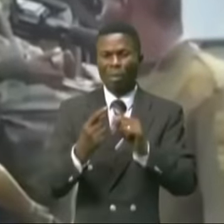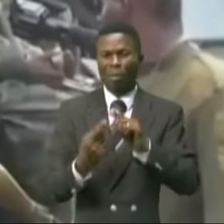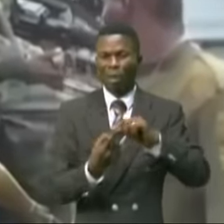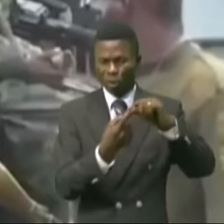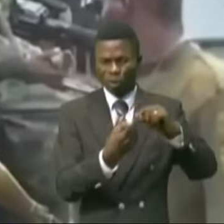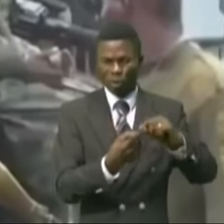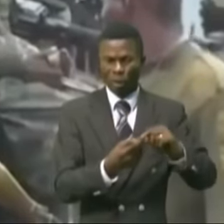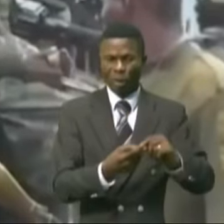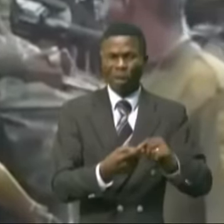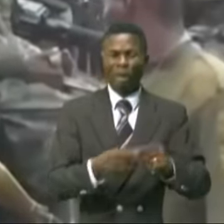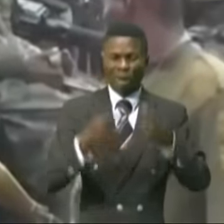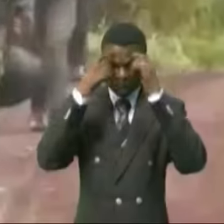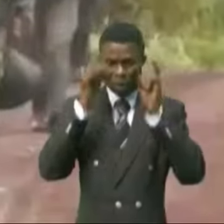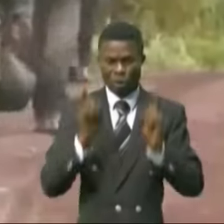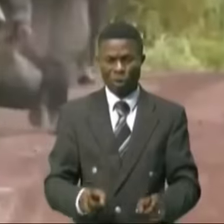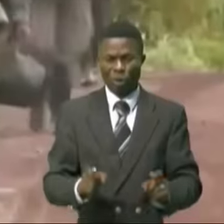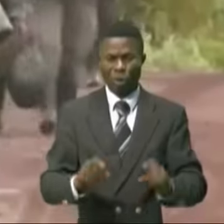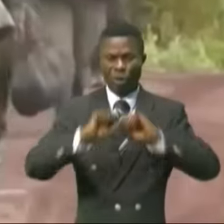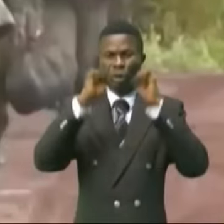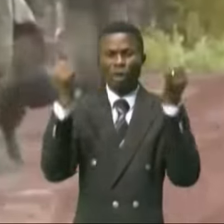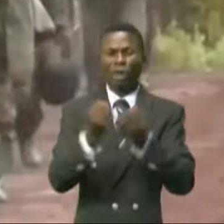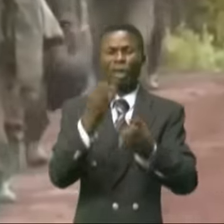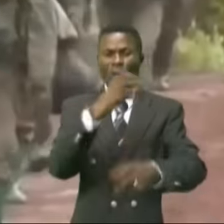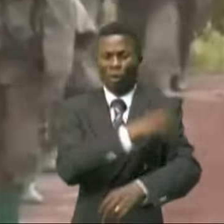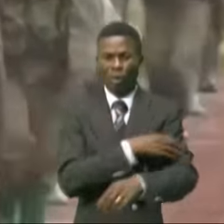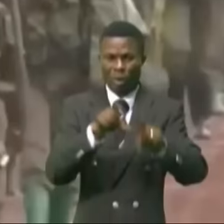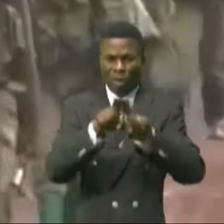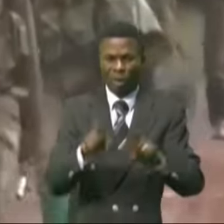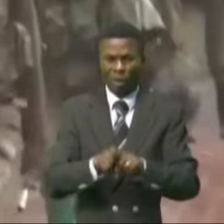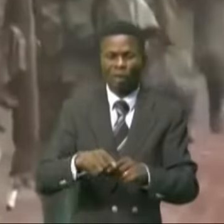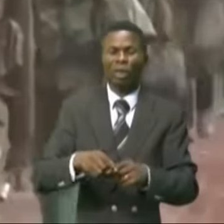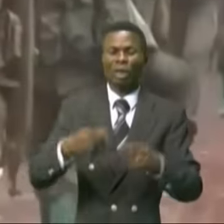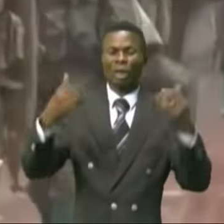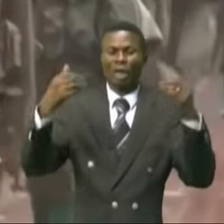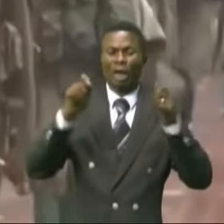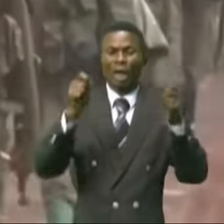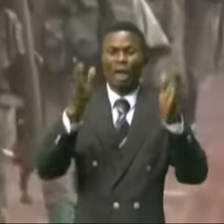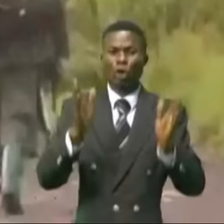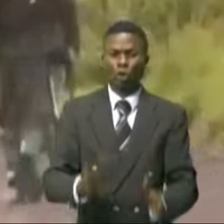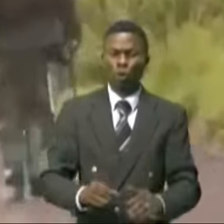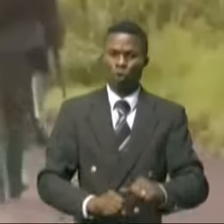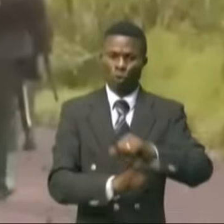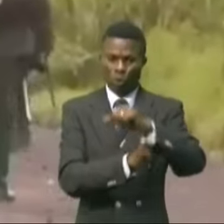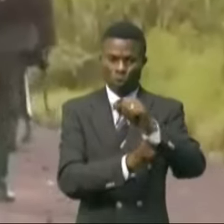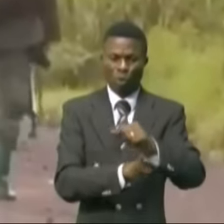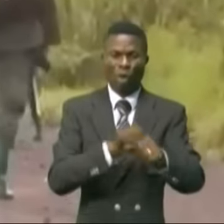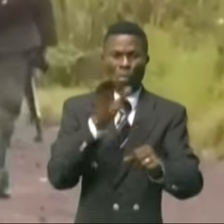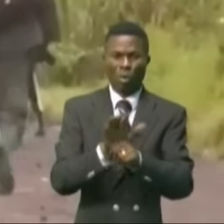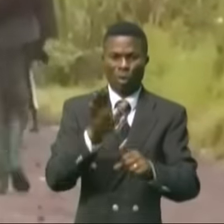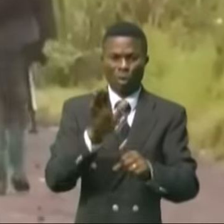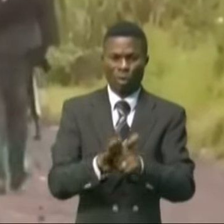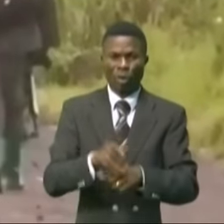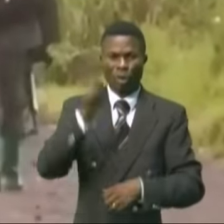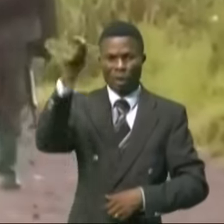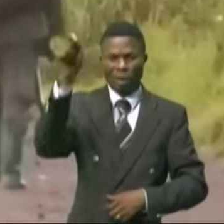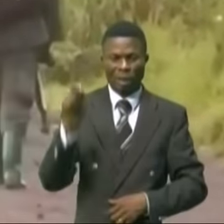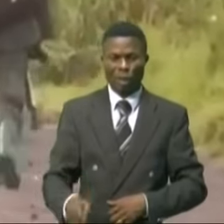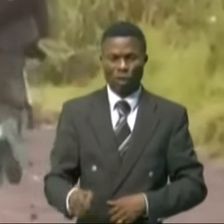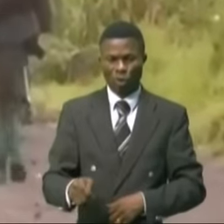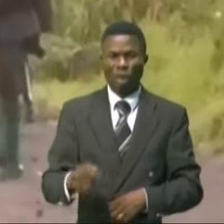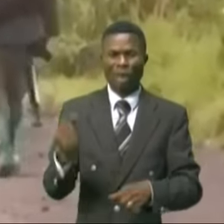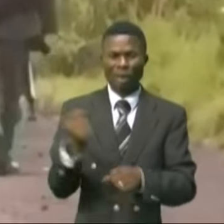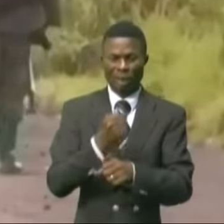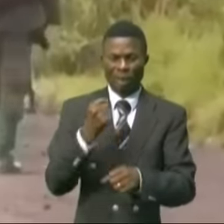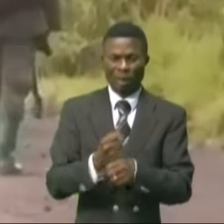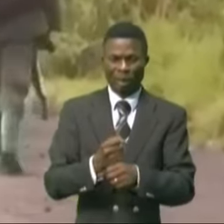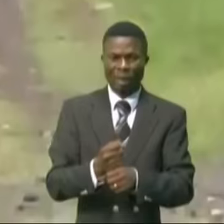particulièrement les décideurs, la société civile et les professionnels des médias à soutenir davantage les vaillantes FARDC par